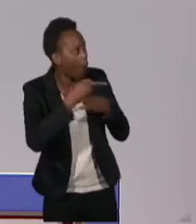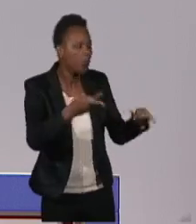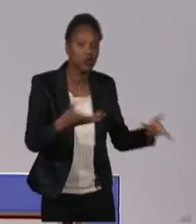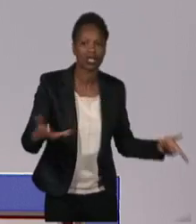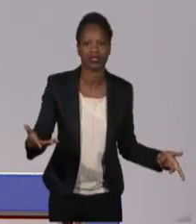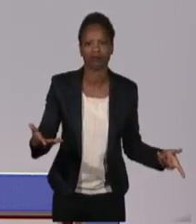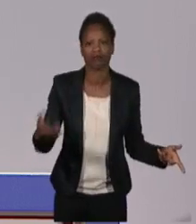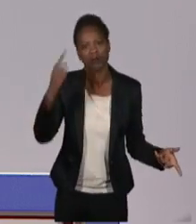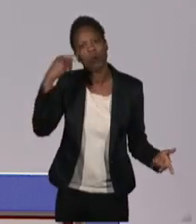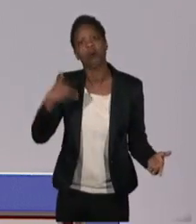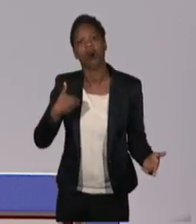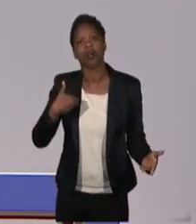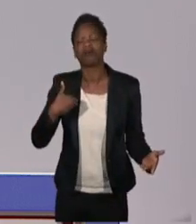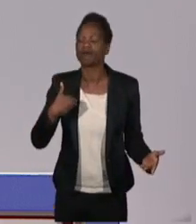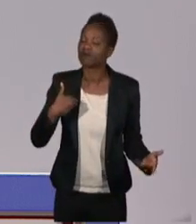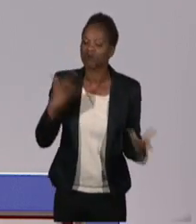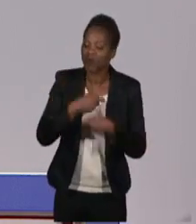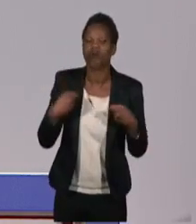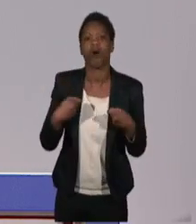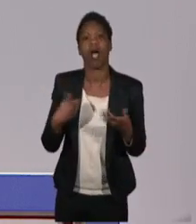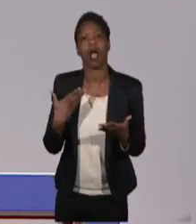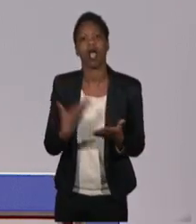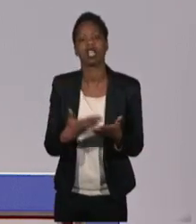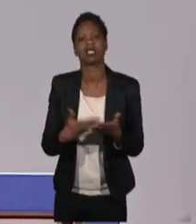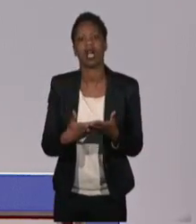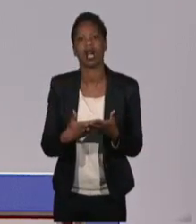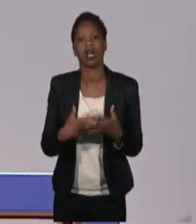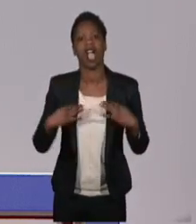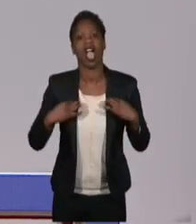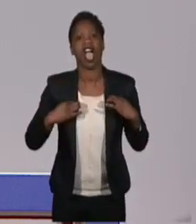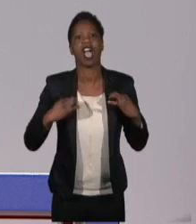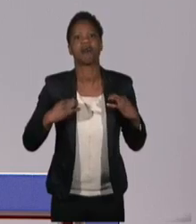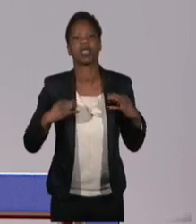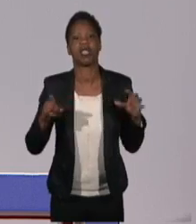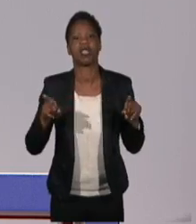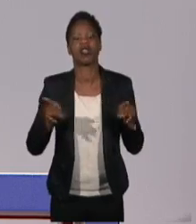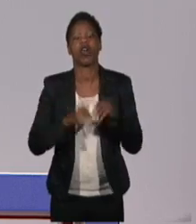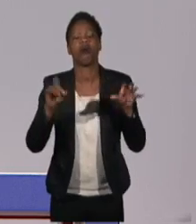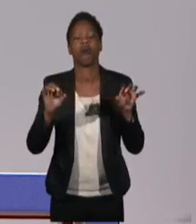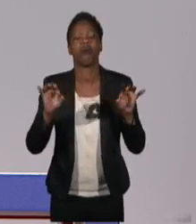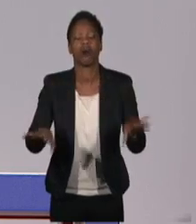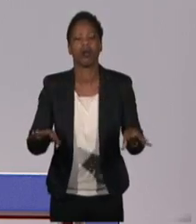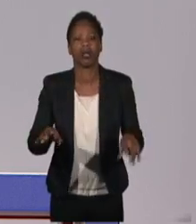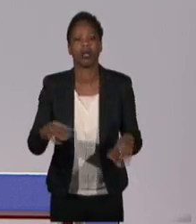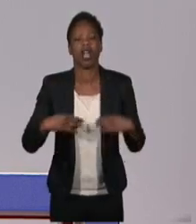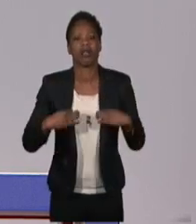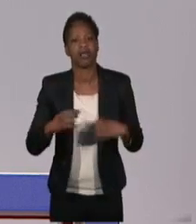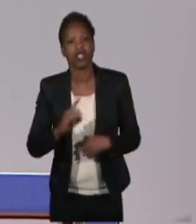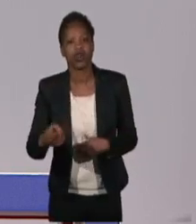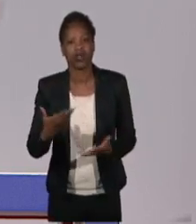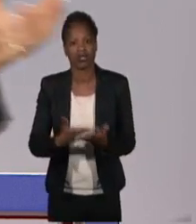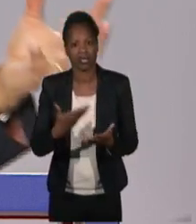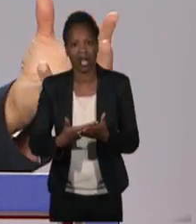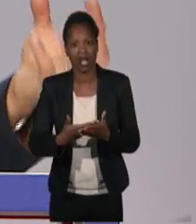Pour moi, le voile n'est pas un vêtement comme les autres. Ce n'est pas une prescription